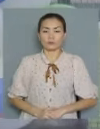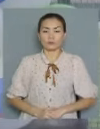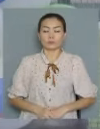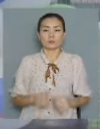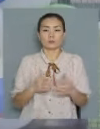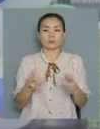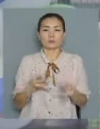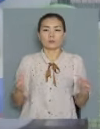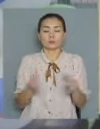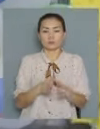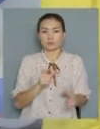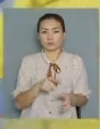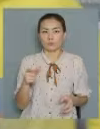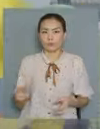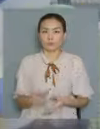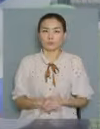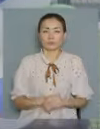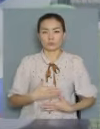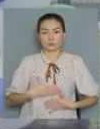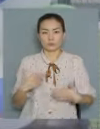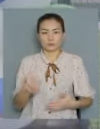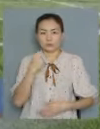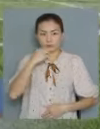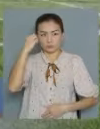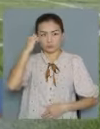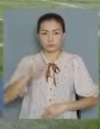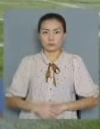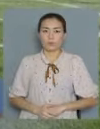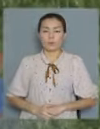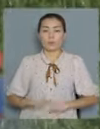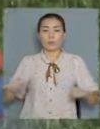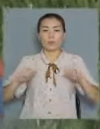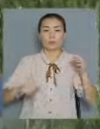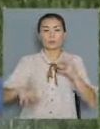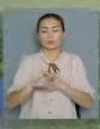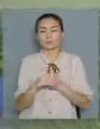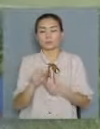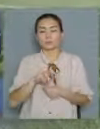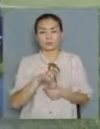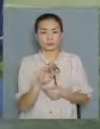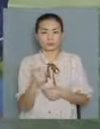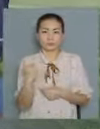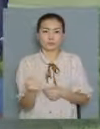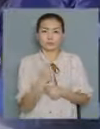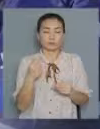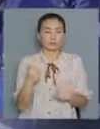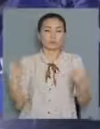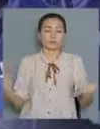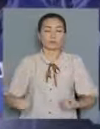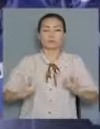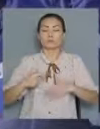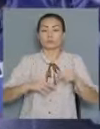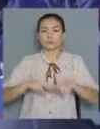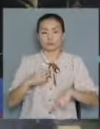бітірген мердігер мекемеге шын алғысымызды білдіреміз. Спорттық алаңдарының барлығы дерлік Ембімұнайгаз акционерлік қоғамының демеушілігімен